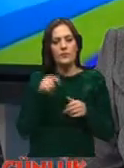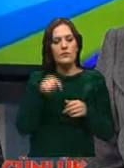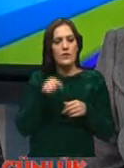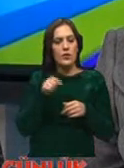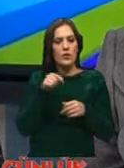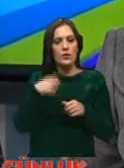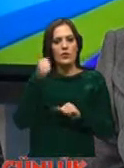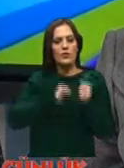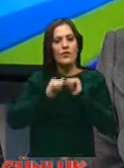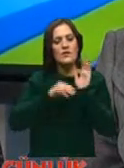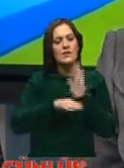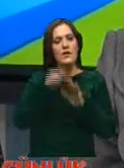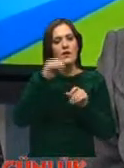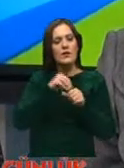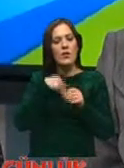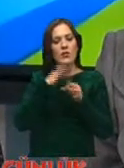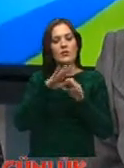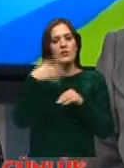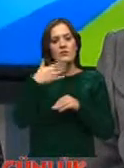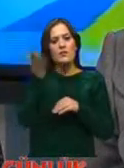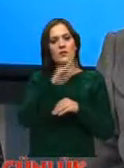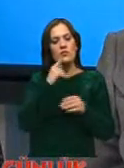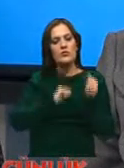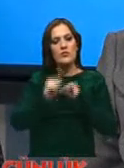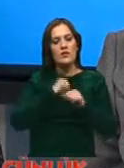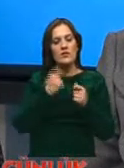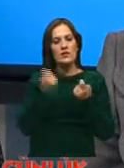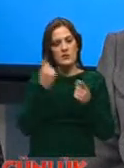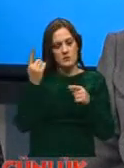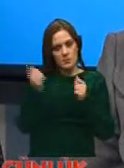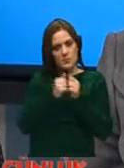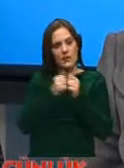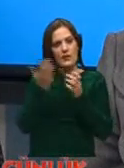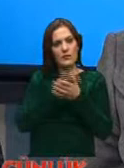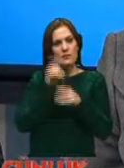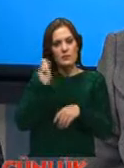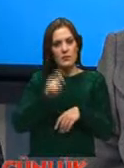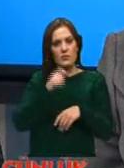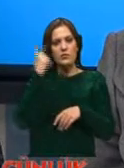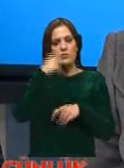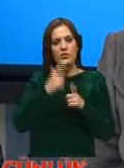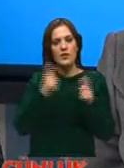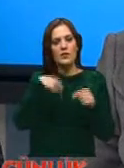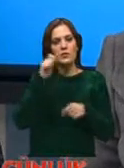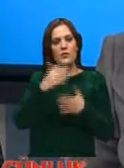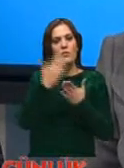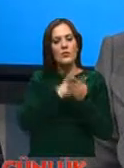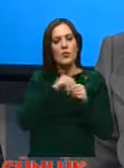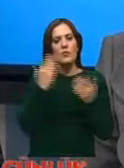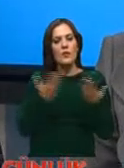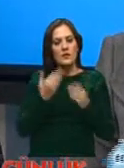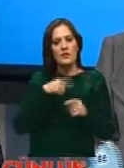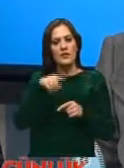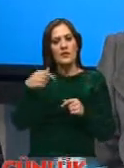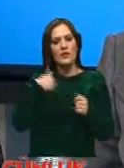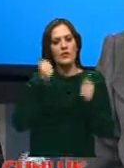Şöyle, üniversite seviyesinde ODTÜ dışında farklı üniversitelerle işbirliği halindeyiz. Çünkü geliştirdiğimiz program aslında